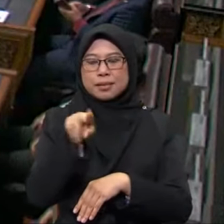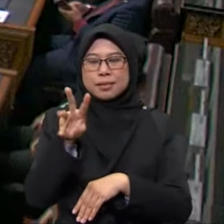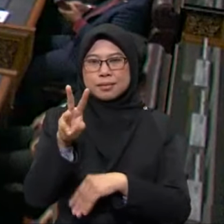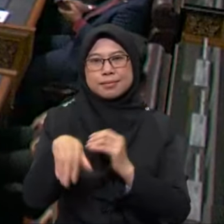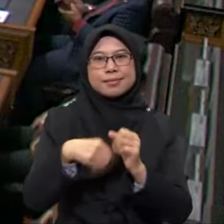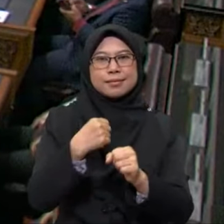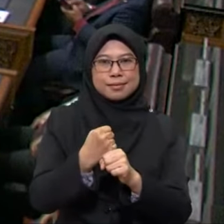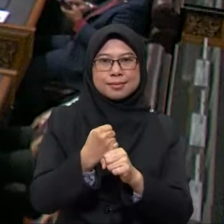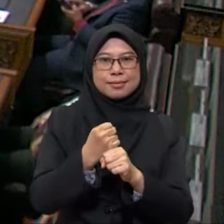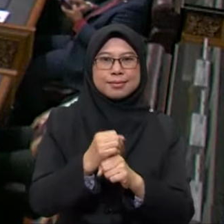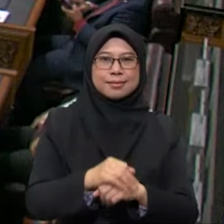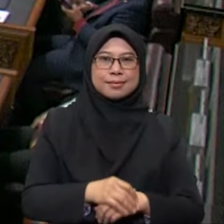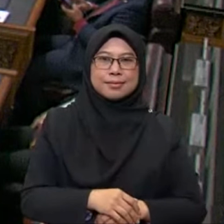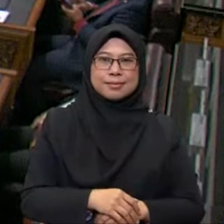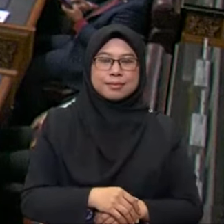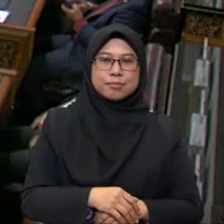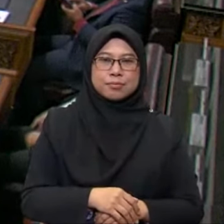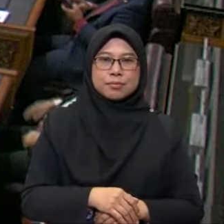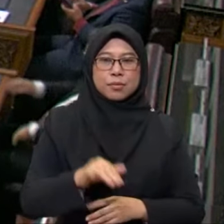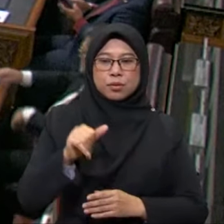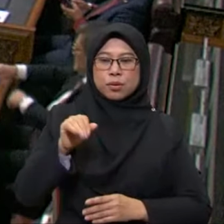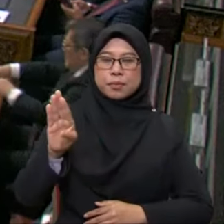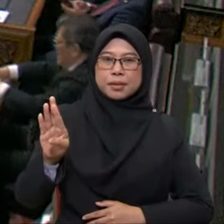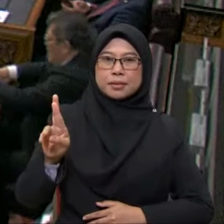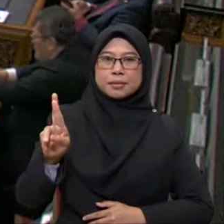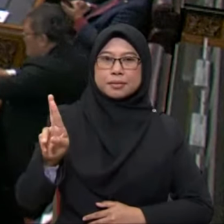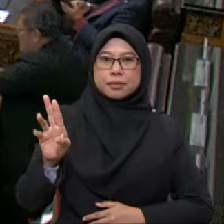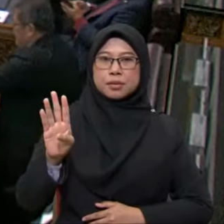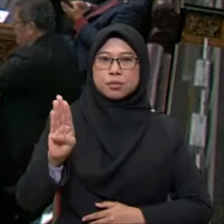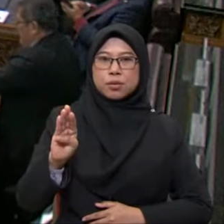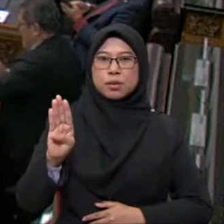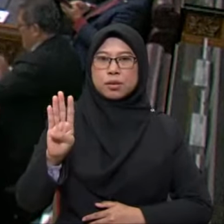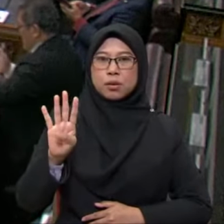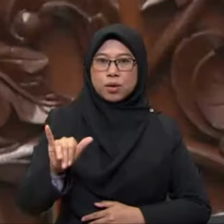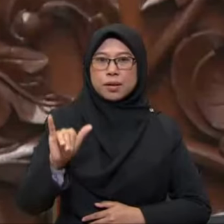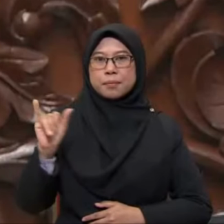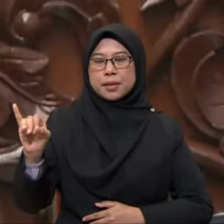Yang Berhormat Senator Dr.